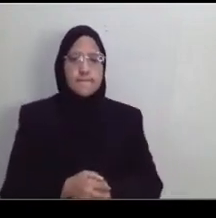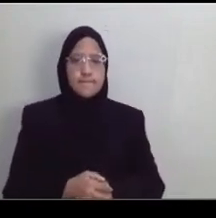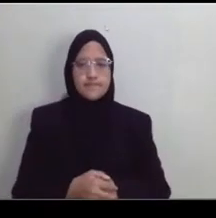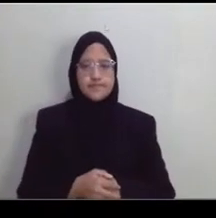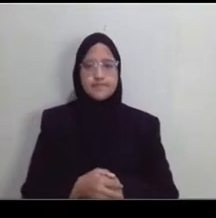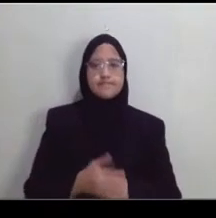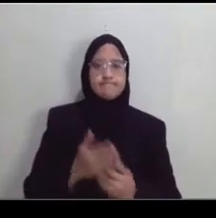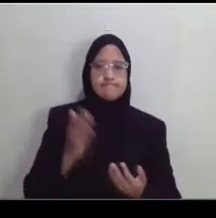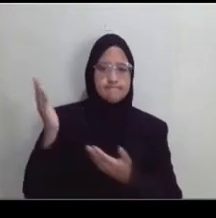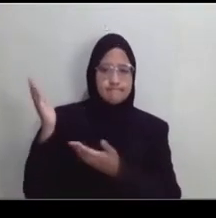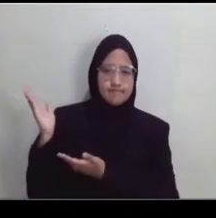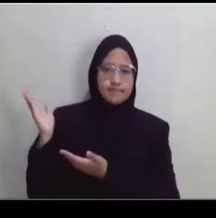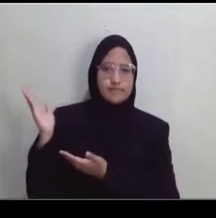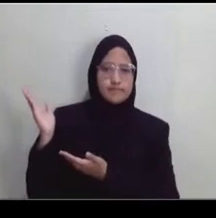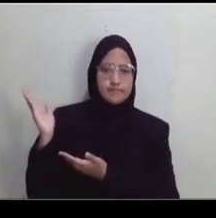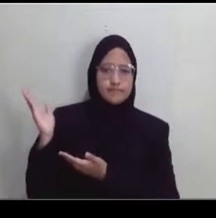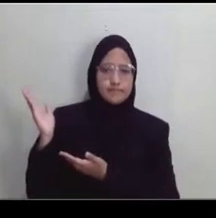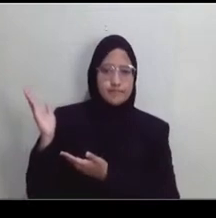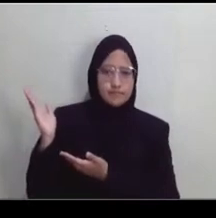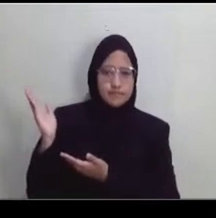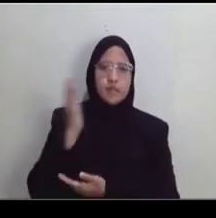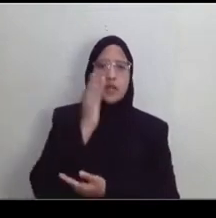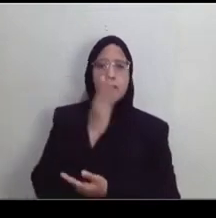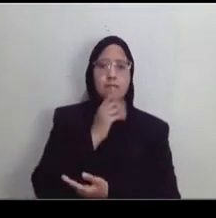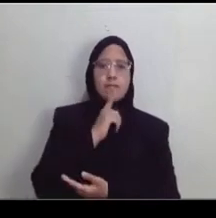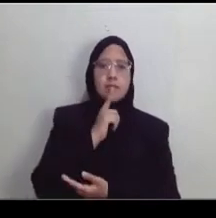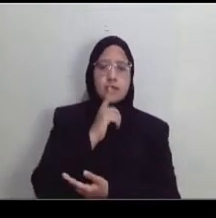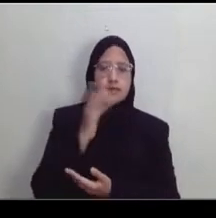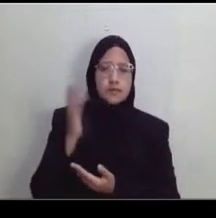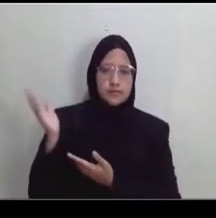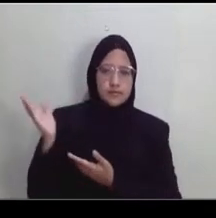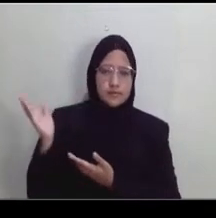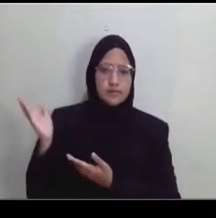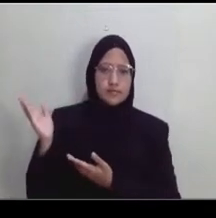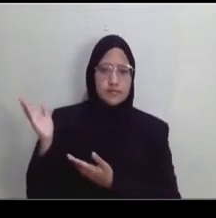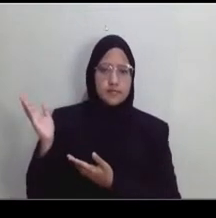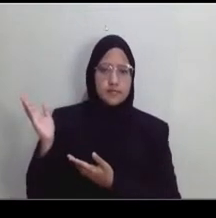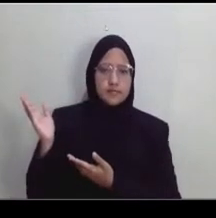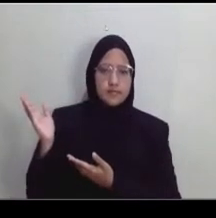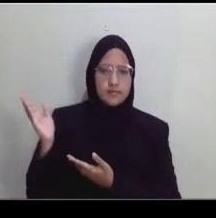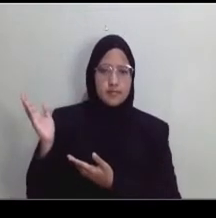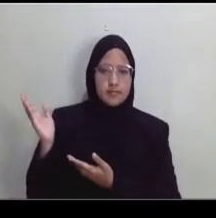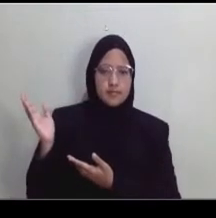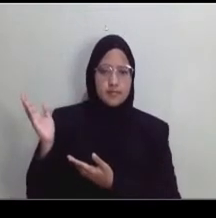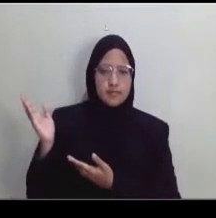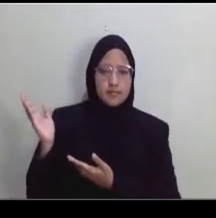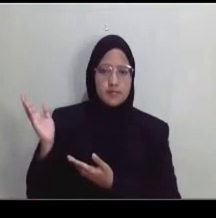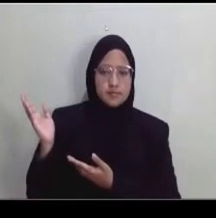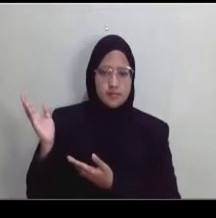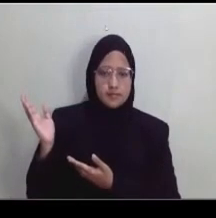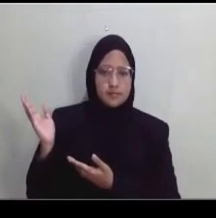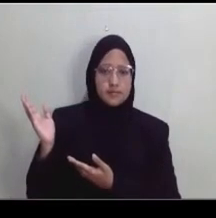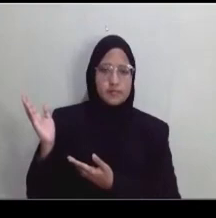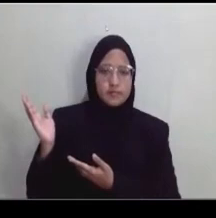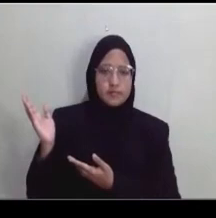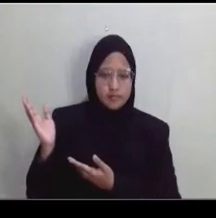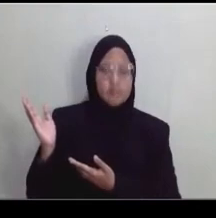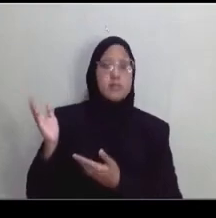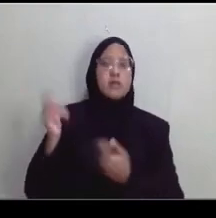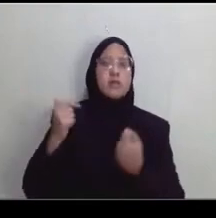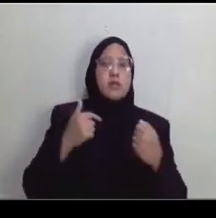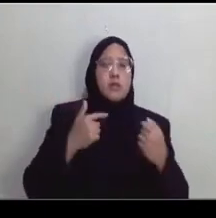1964 pernah mewanti-wanti telah dibacakan dan juga dianggap diterjemahkan berdasarkan uren di